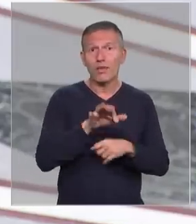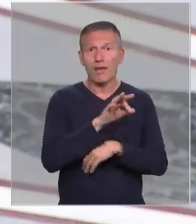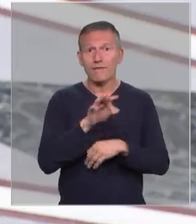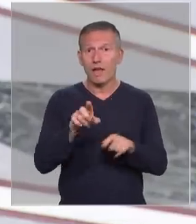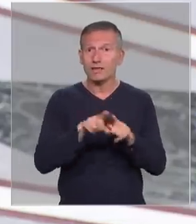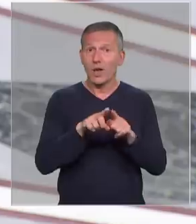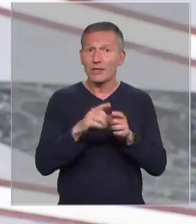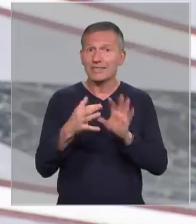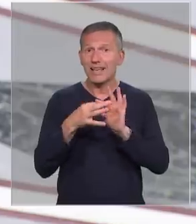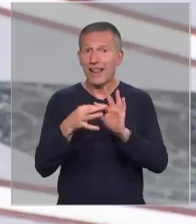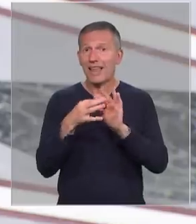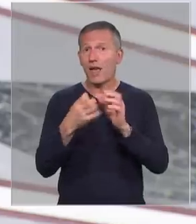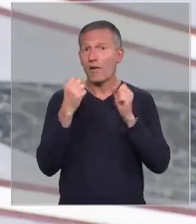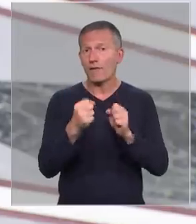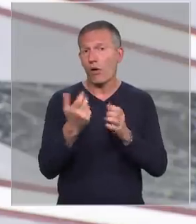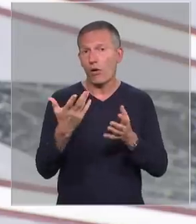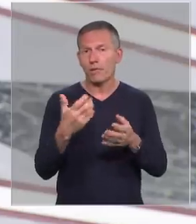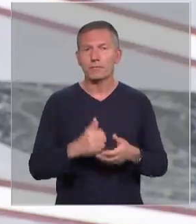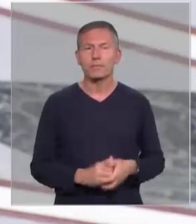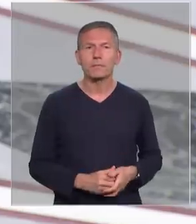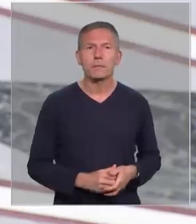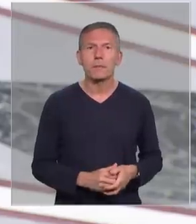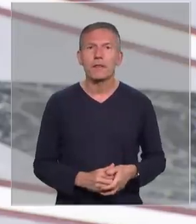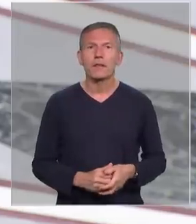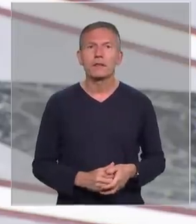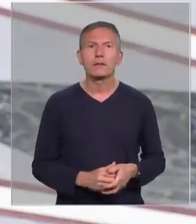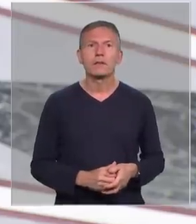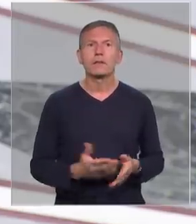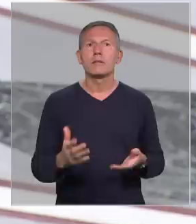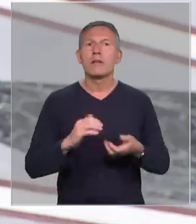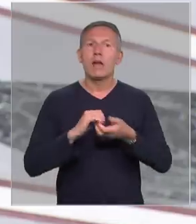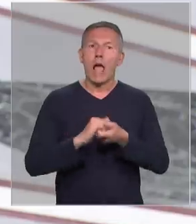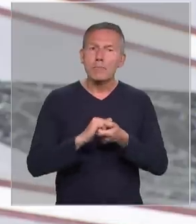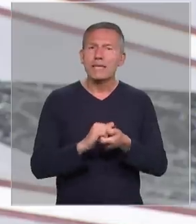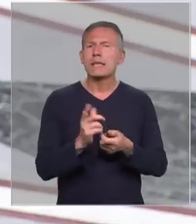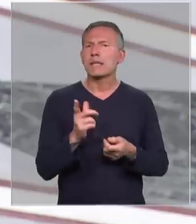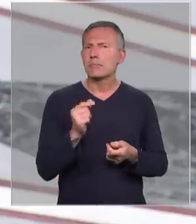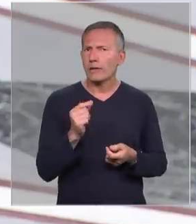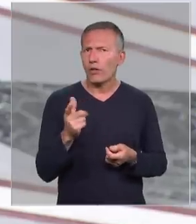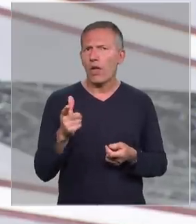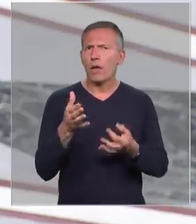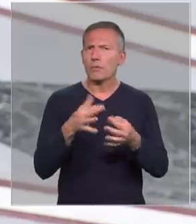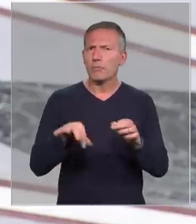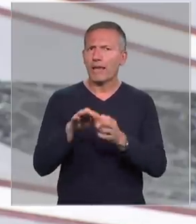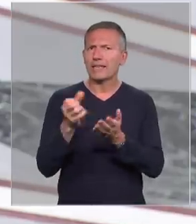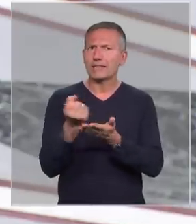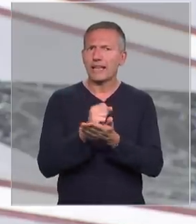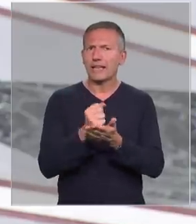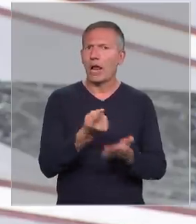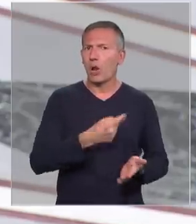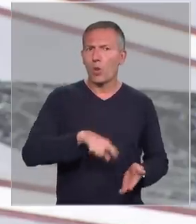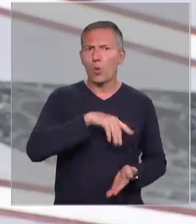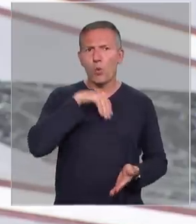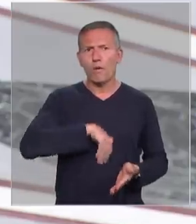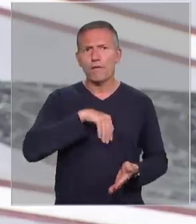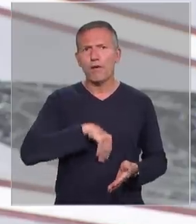le ciment de notre relation. Alors, en tant qu'amis et partenaires du Sénégal, nous sommes profondément